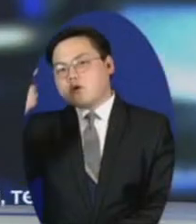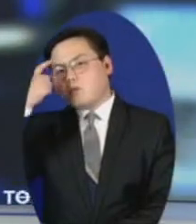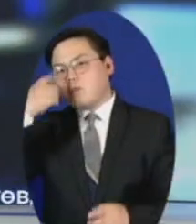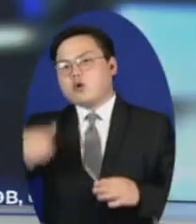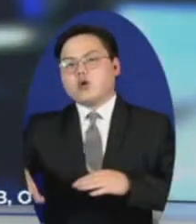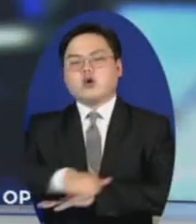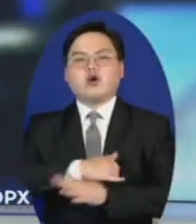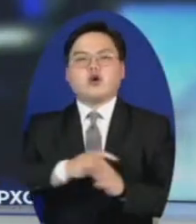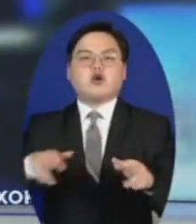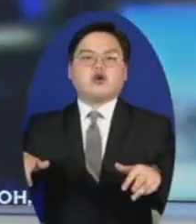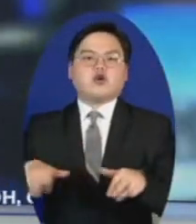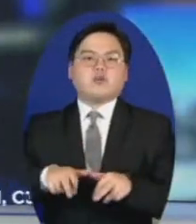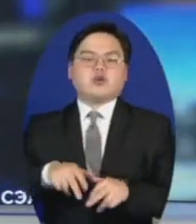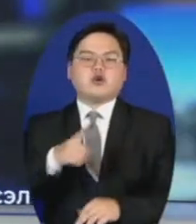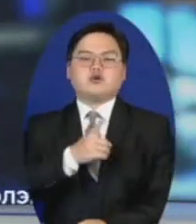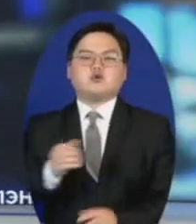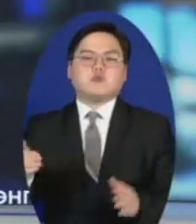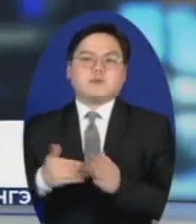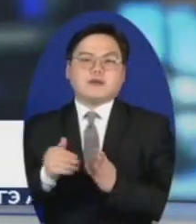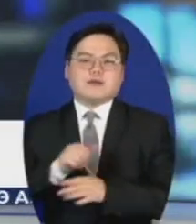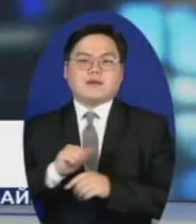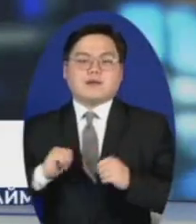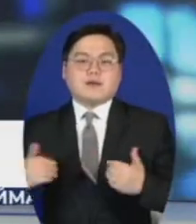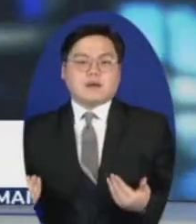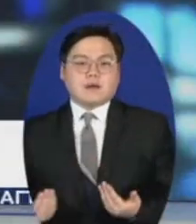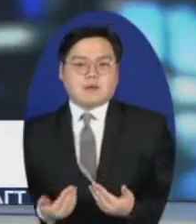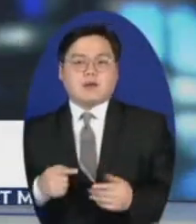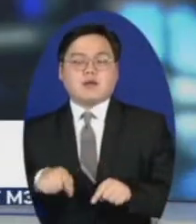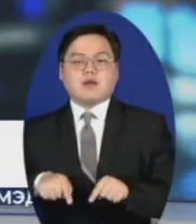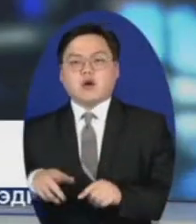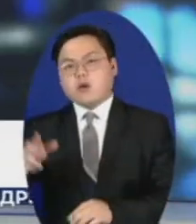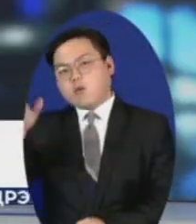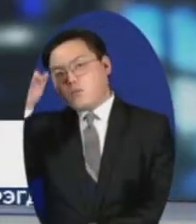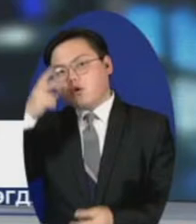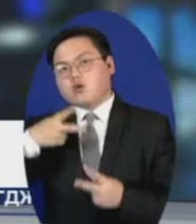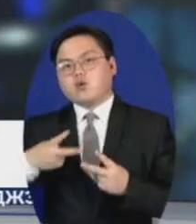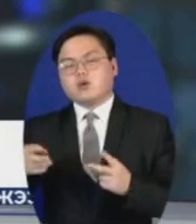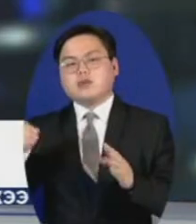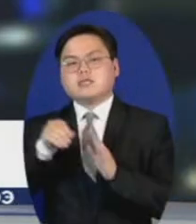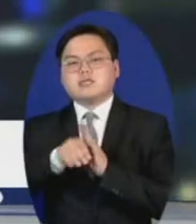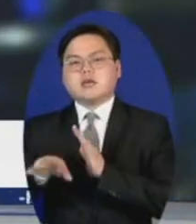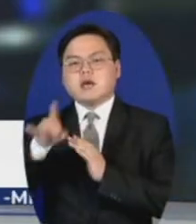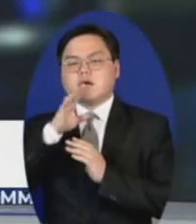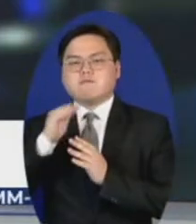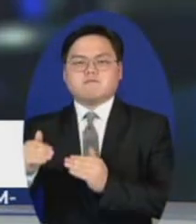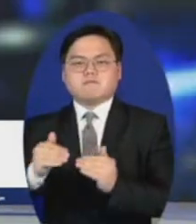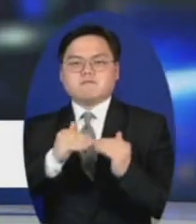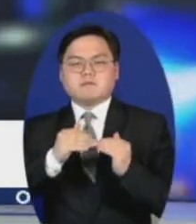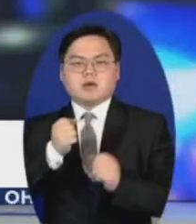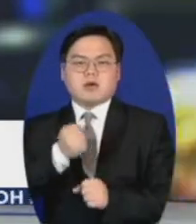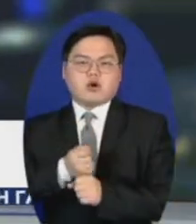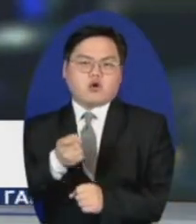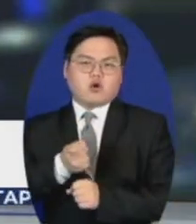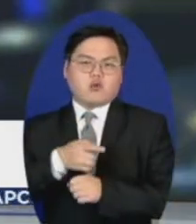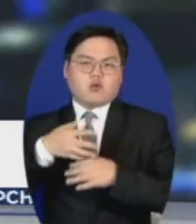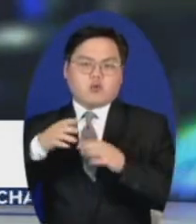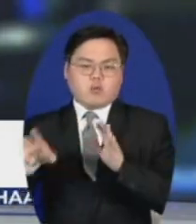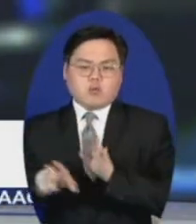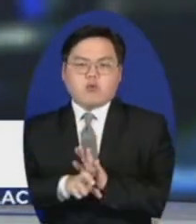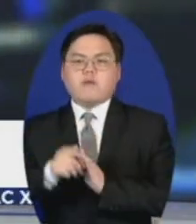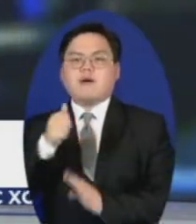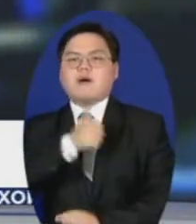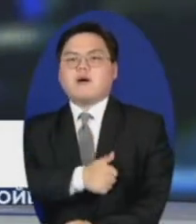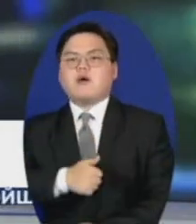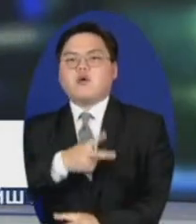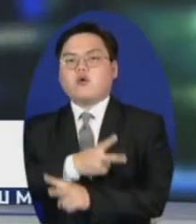Монгол Улсын хэмжээнд хөгжлийн бэрхшээлтэй 100 гаруй мянган иргэд байдаг. Тэднийг боловсролын үйлчилгээний тэгш хамруулах, ажил хөдөлмөр эрхлэх боломжоор хангах талаар